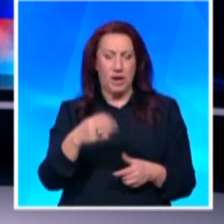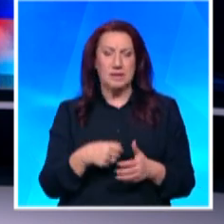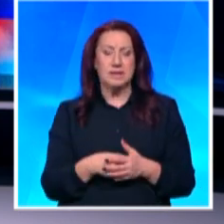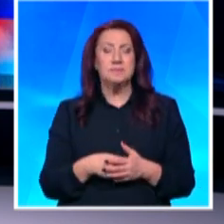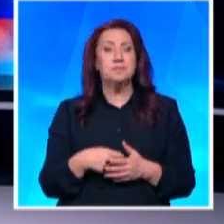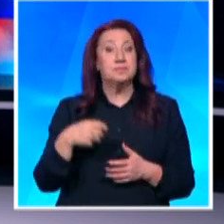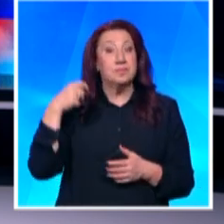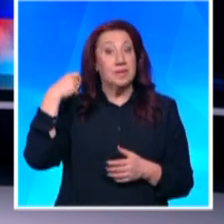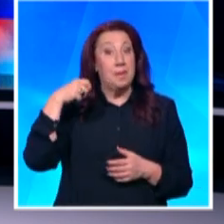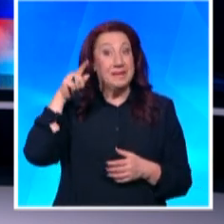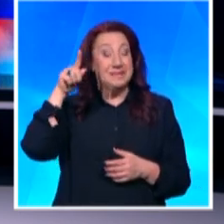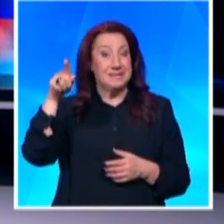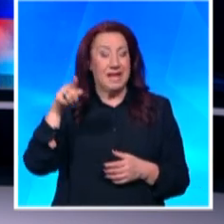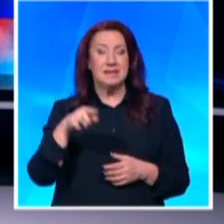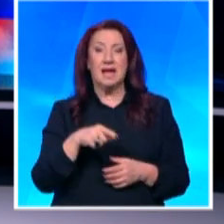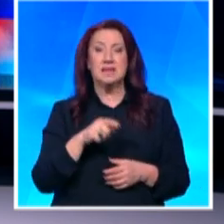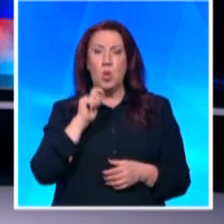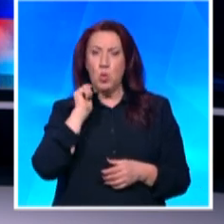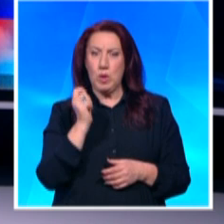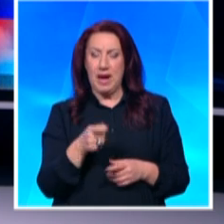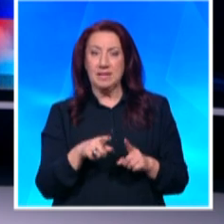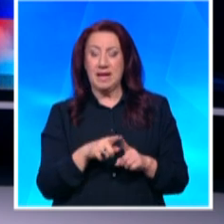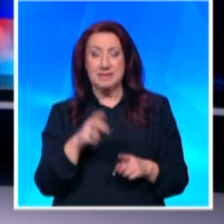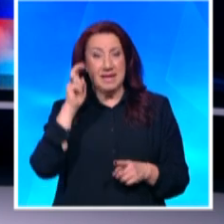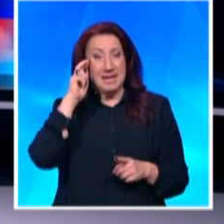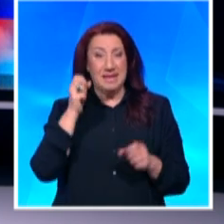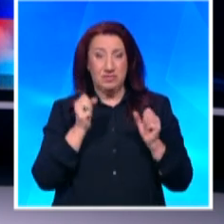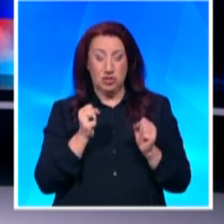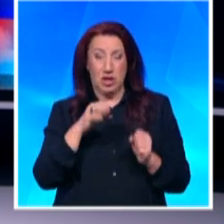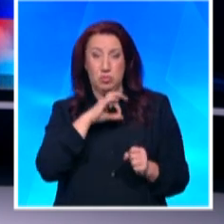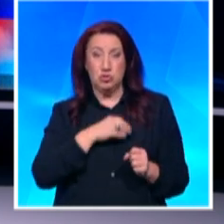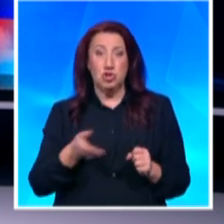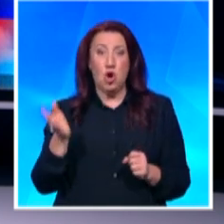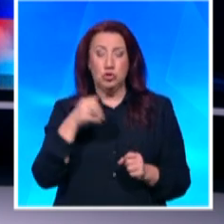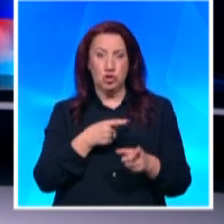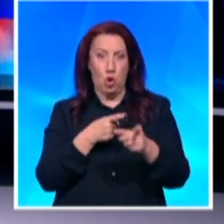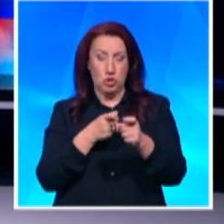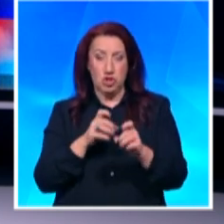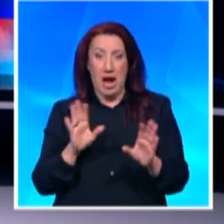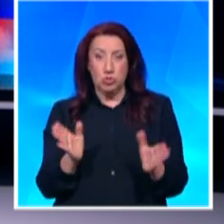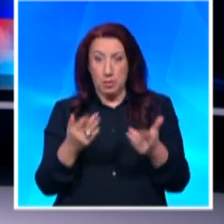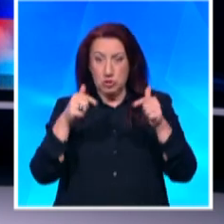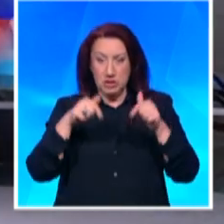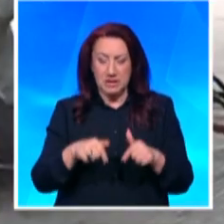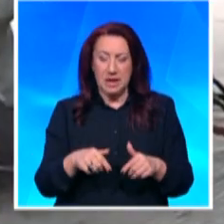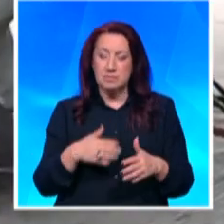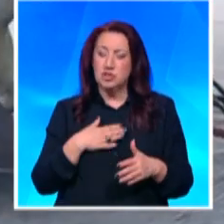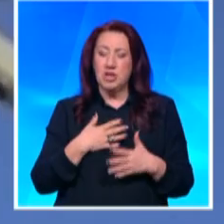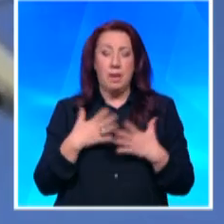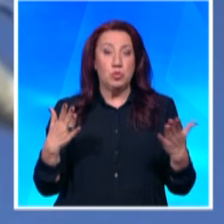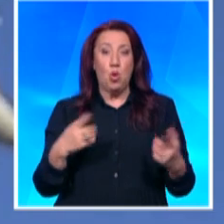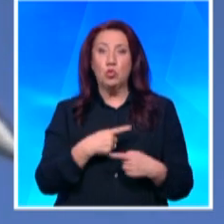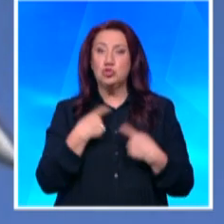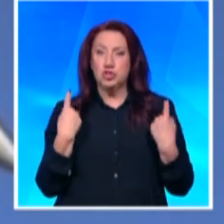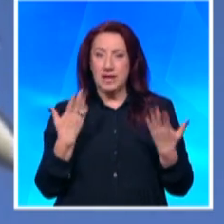глава посочи, че Киев чака още оръжие и ако започне настъплението сега, ще изгуби твърде много хора. За първи път от началото